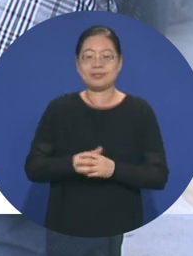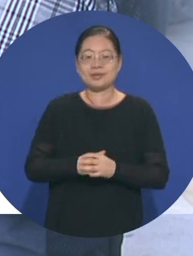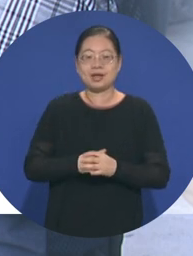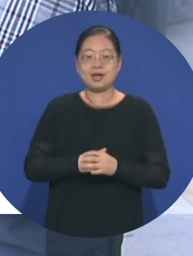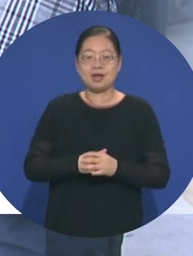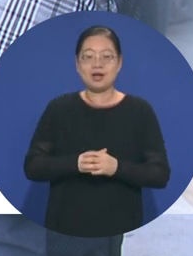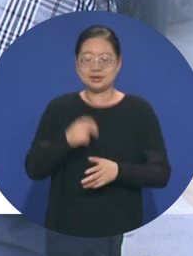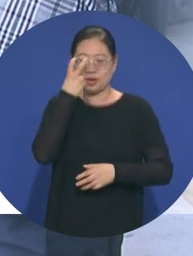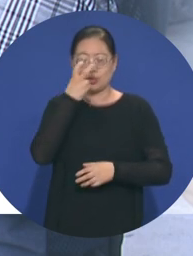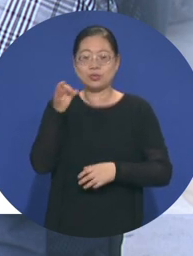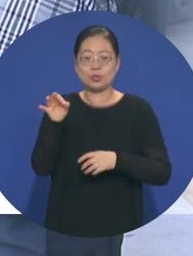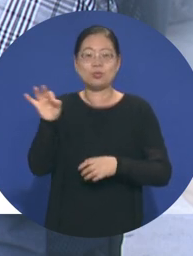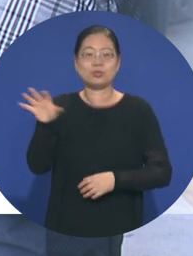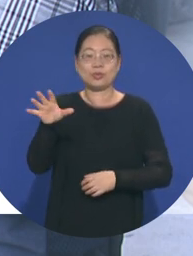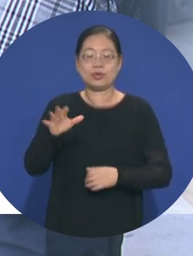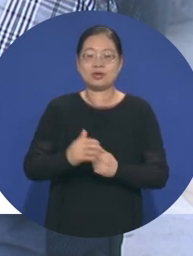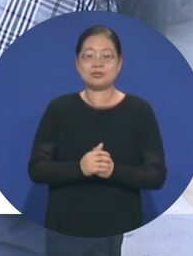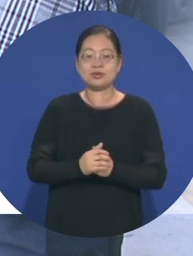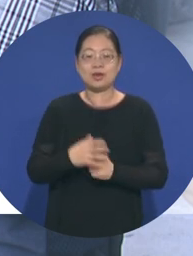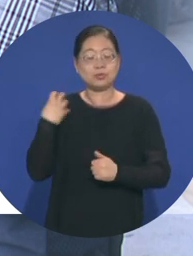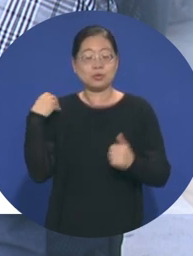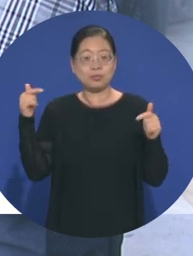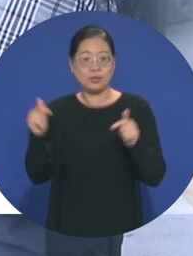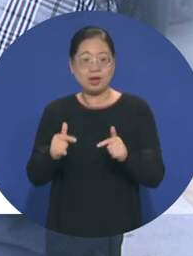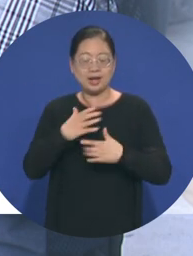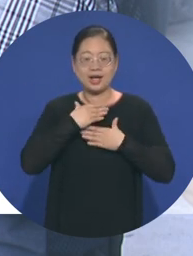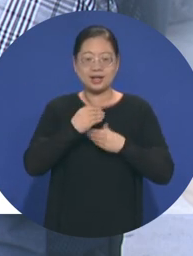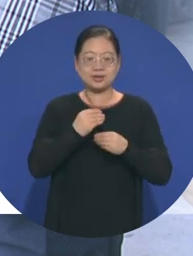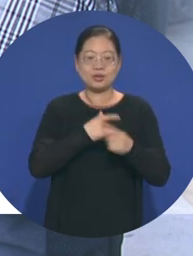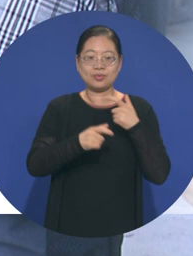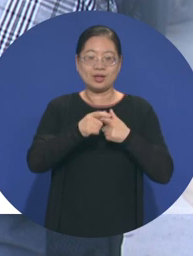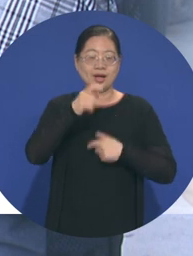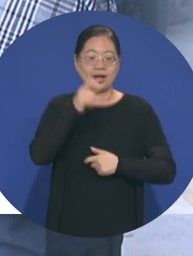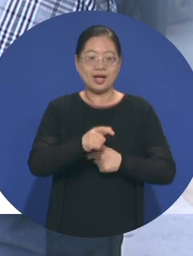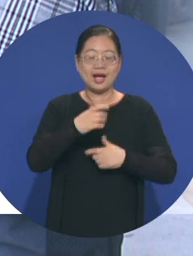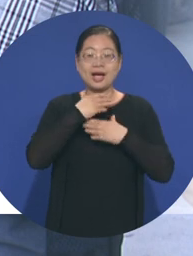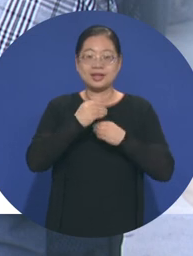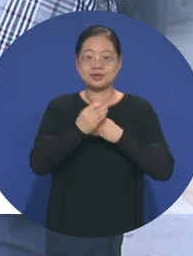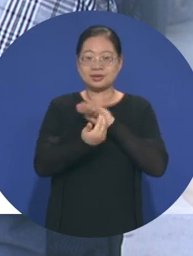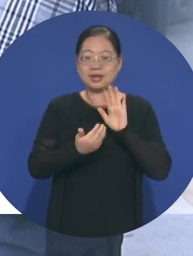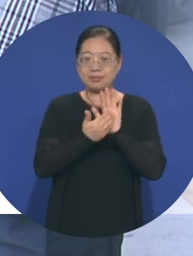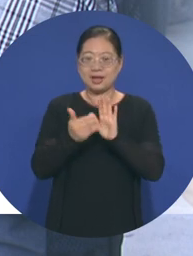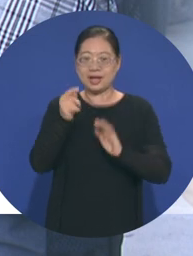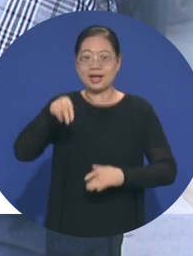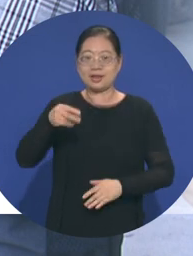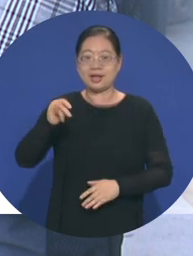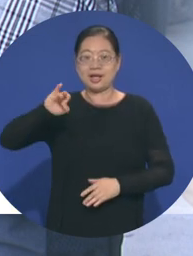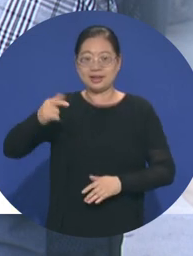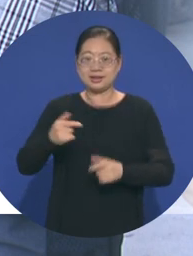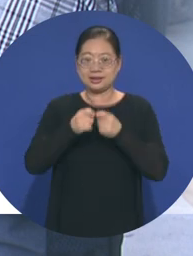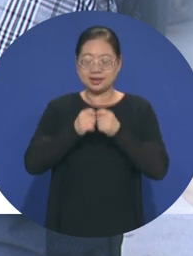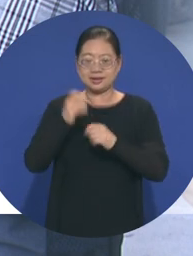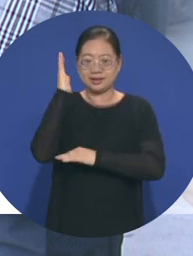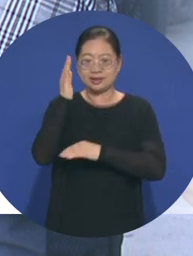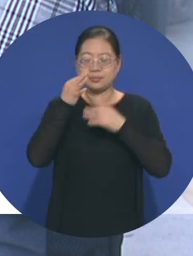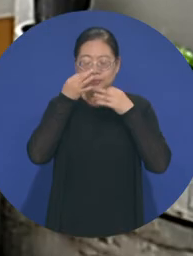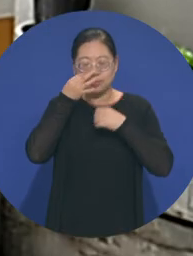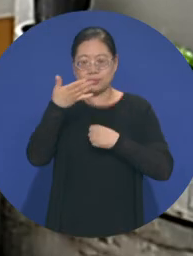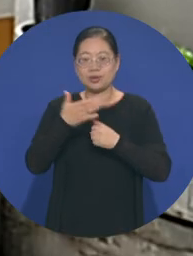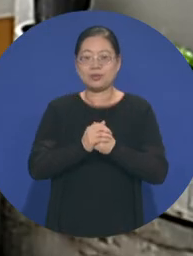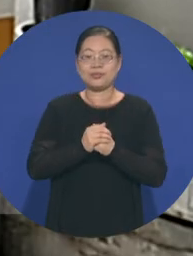해주고 있는데요 점검 비용이 무료입니다 부담은 덜고 안전은 높이는 안전 예방 한나인 자세한 내용